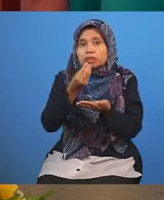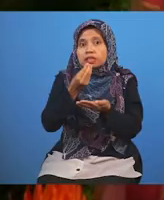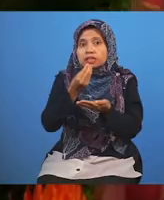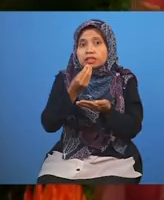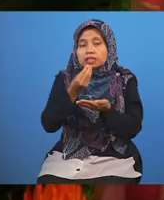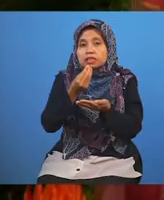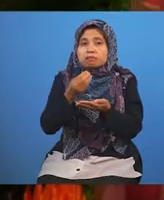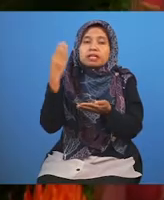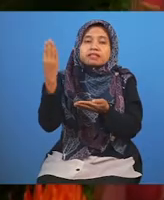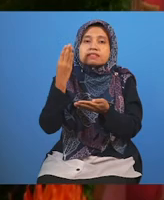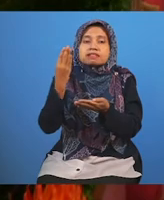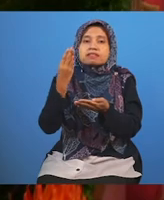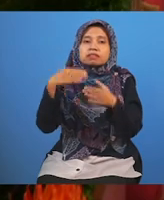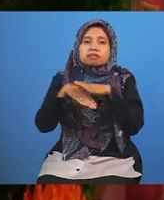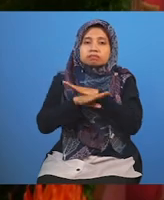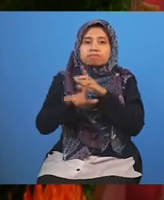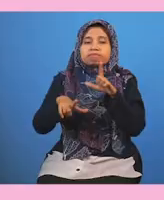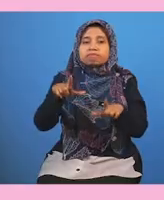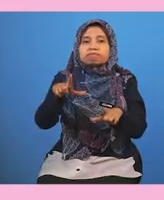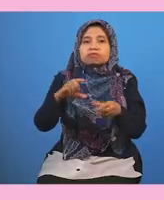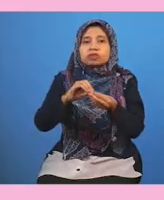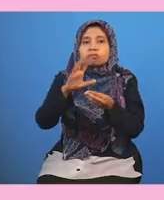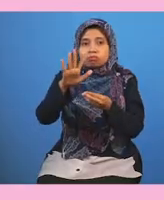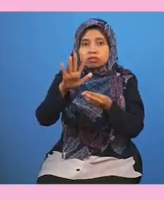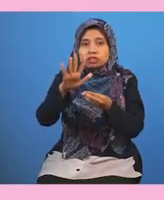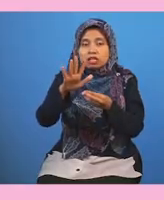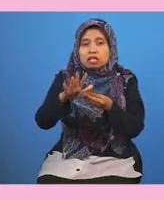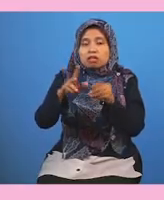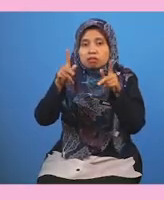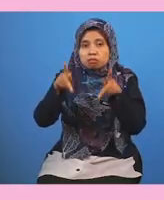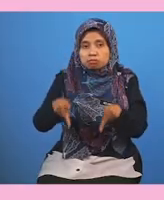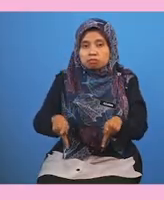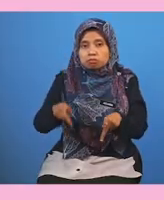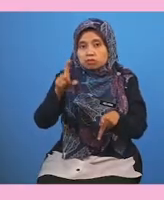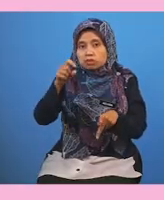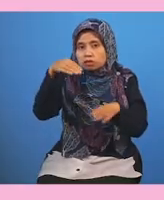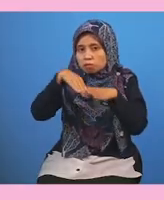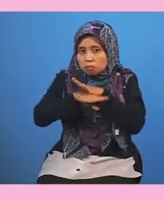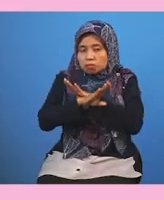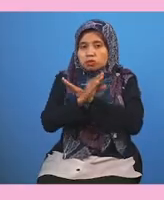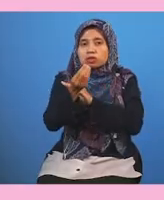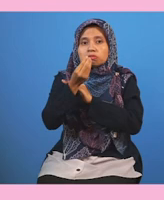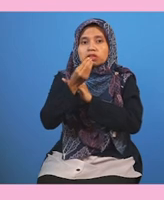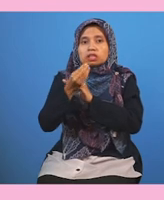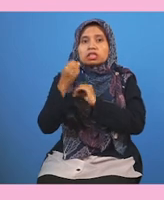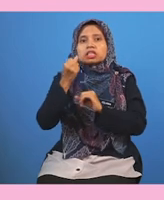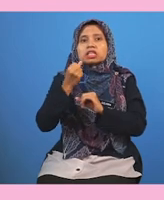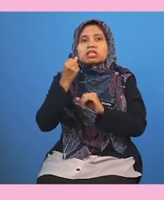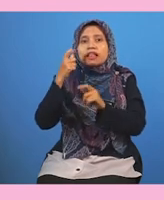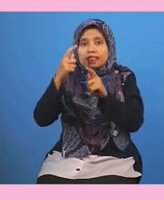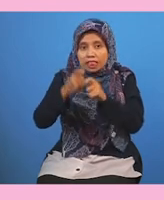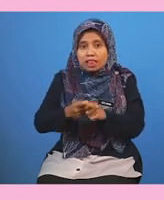rutin. Aktiviti di dalam langkah kelima adalah pelajar perlu memasukkan makanan secara